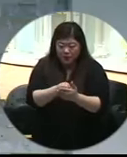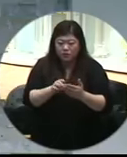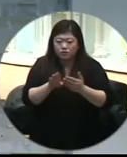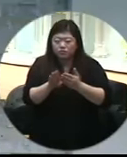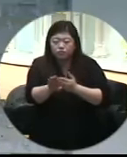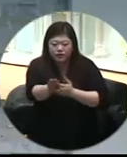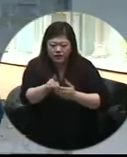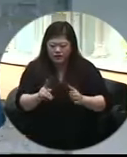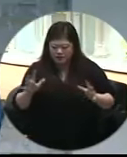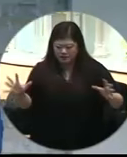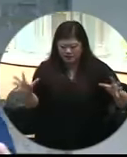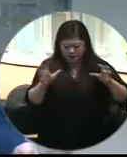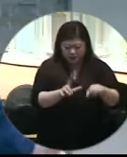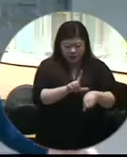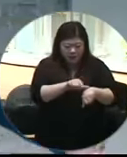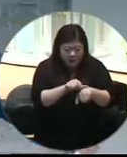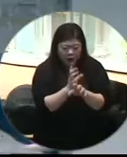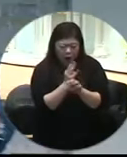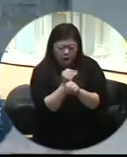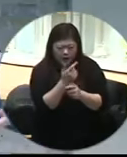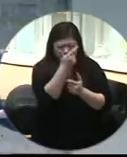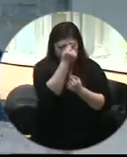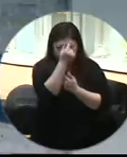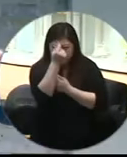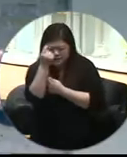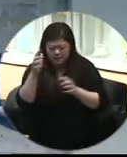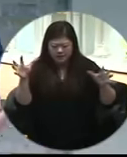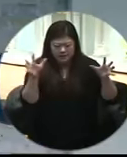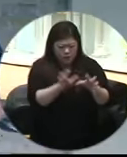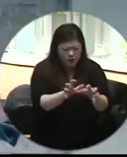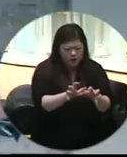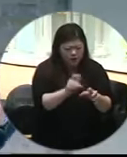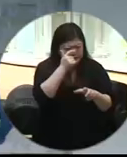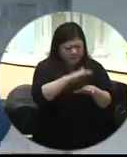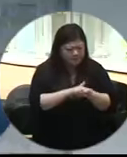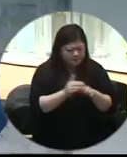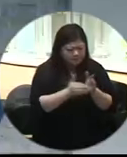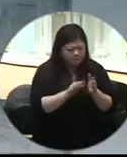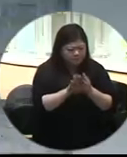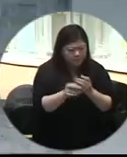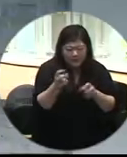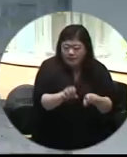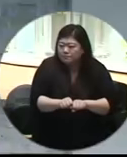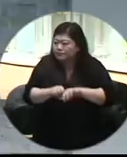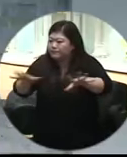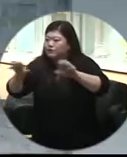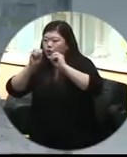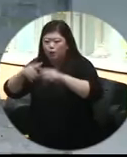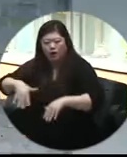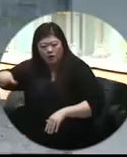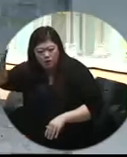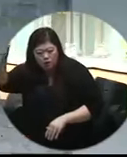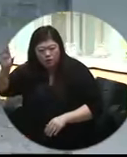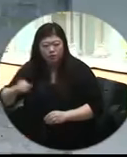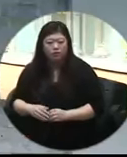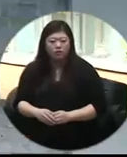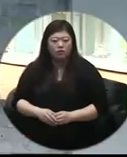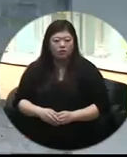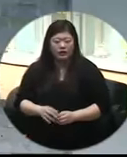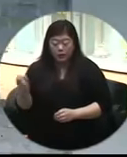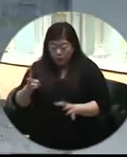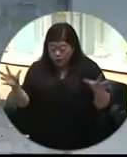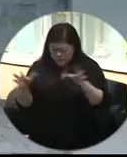지교회가 다 지역에서 다 합해가지고 지교회 사역자들 힘을 합쳐가지고 그 지역의 캠프를 집중